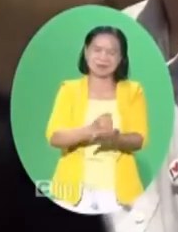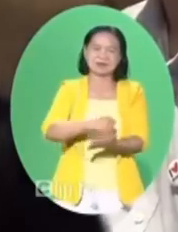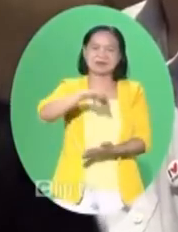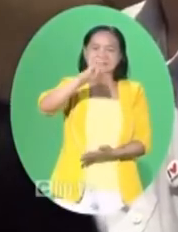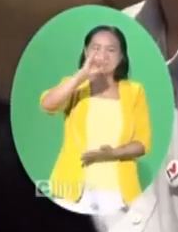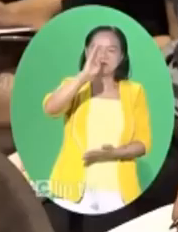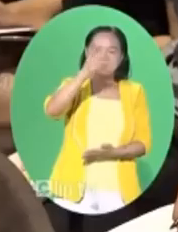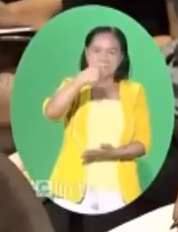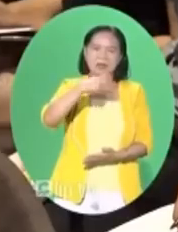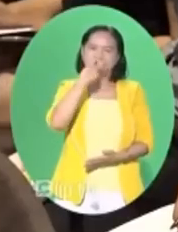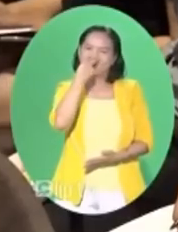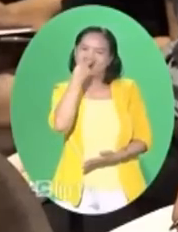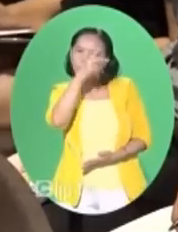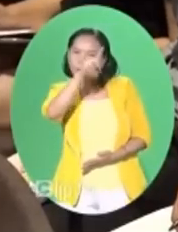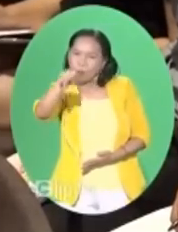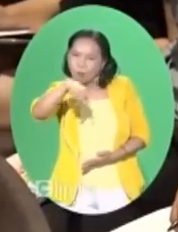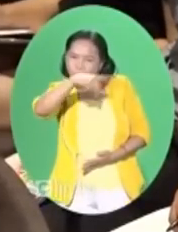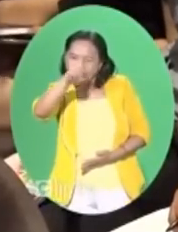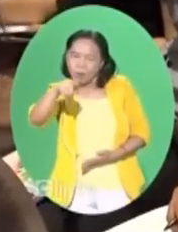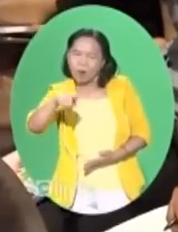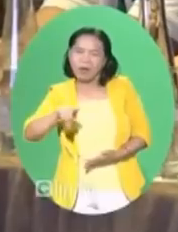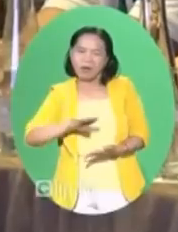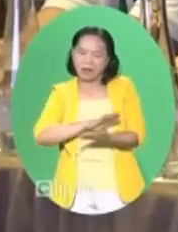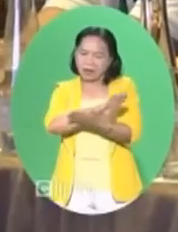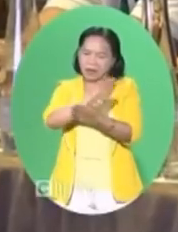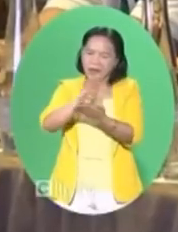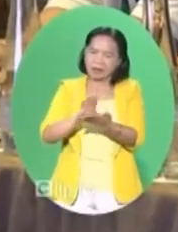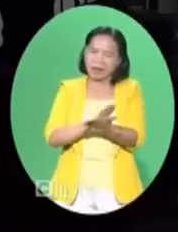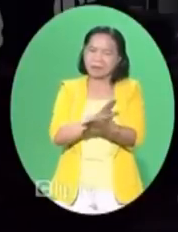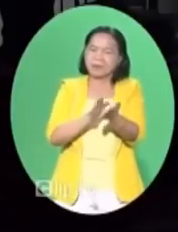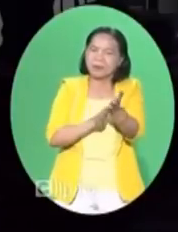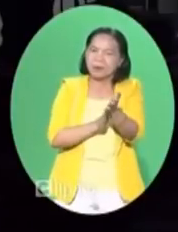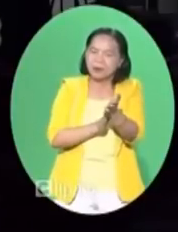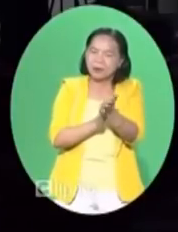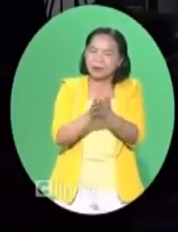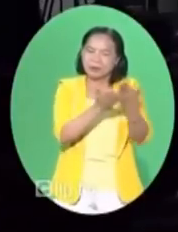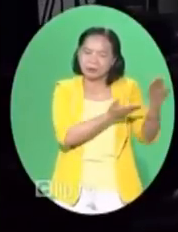thường xuyên kiểm tra để đảm bảo Amway và các đối tác tiếp tục tuân thủ theo các quy định.